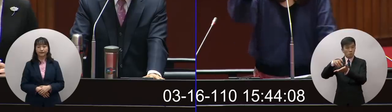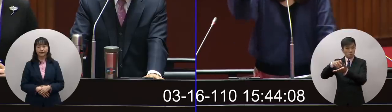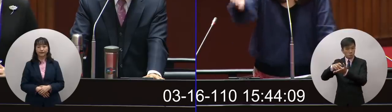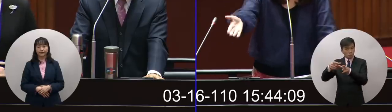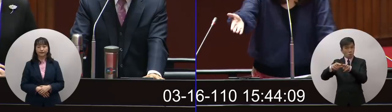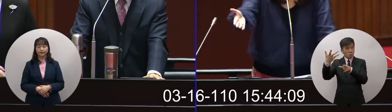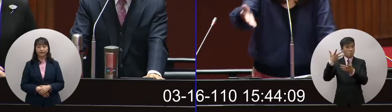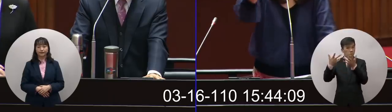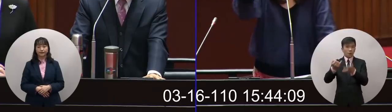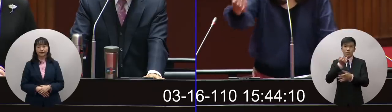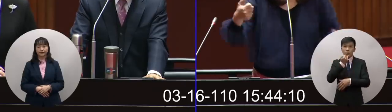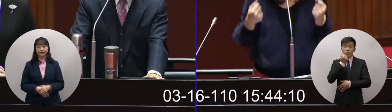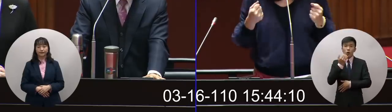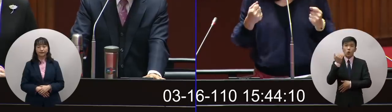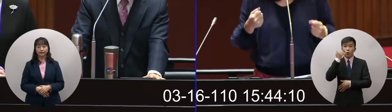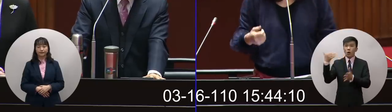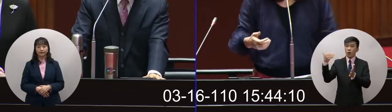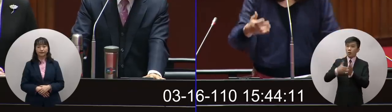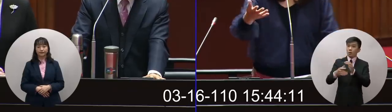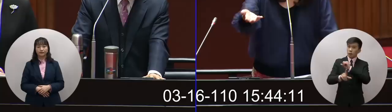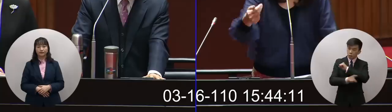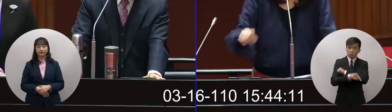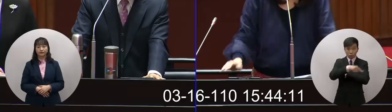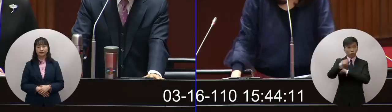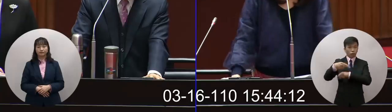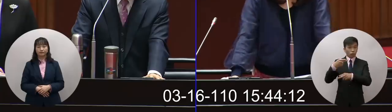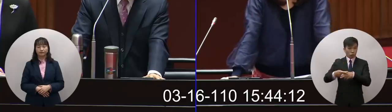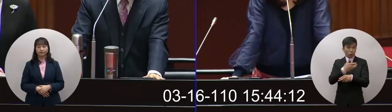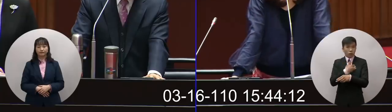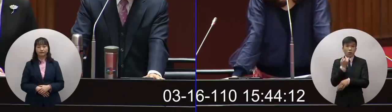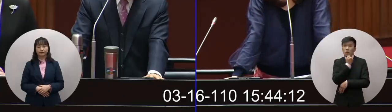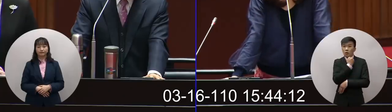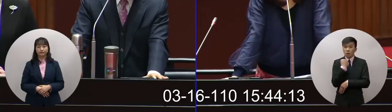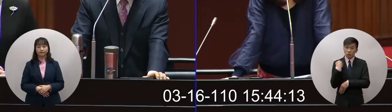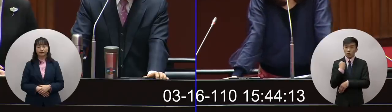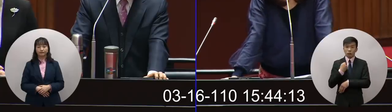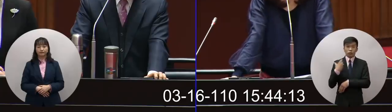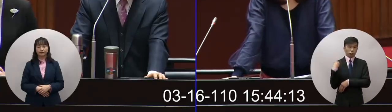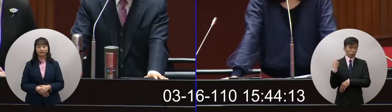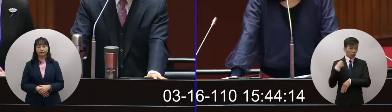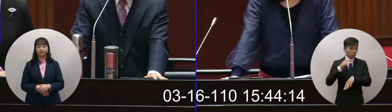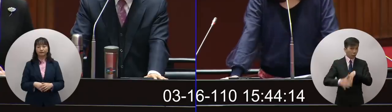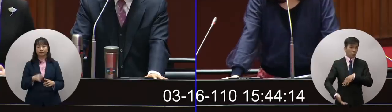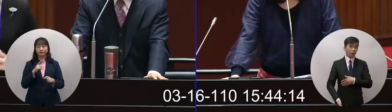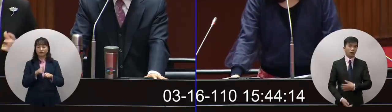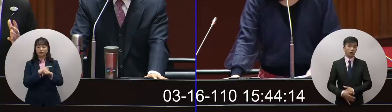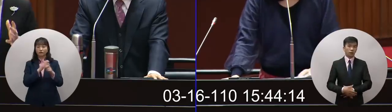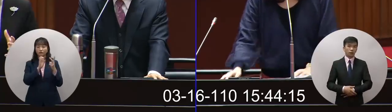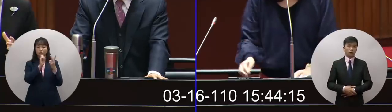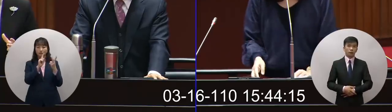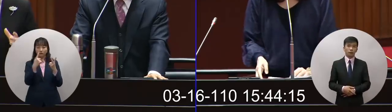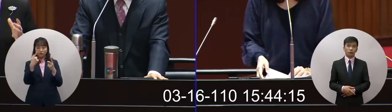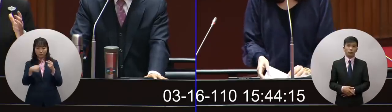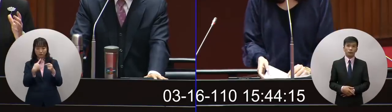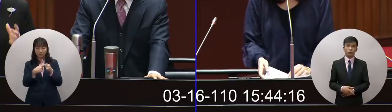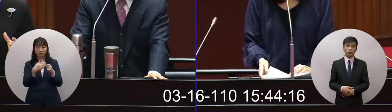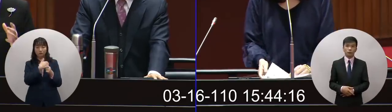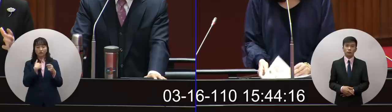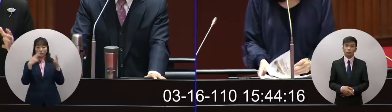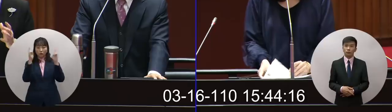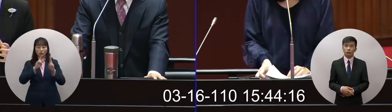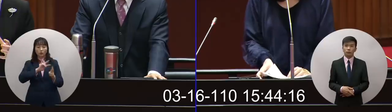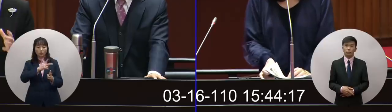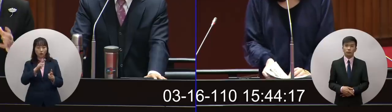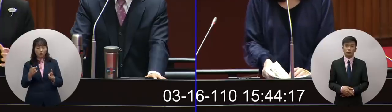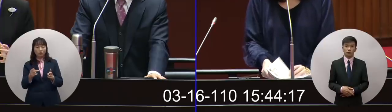果，有可能，如果你们这么有自信。还是有可能最后是三阶站，不是吗？ 这个我们从2016能源转型，我们一个一